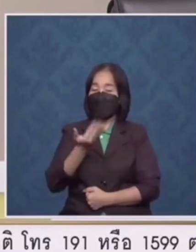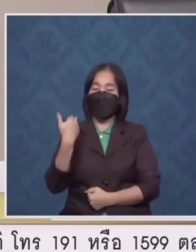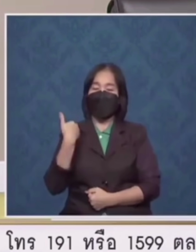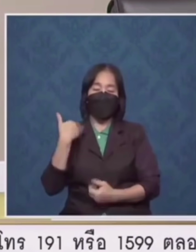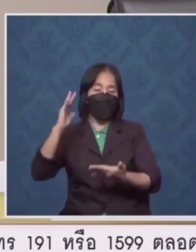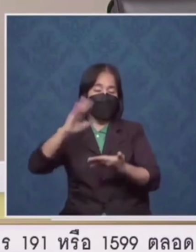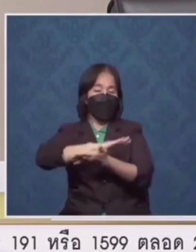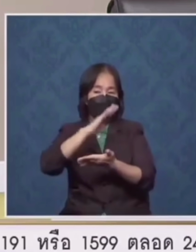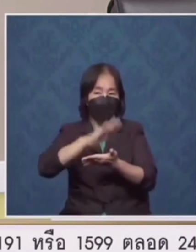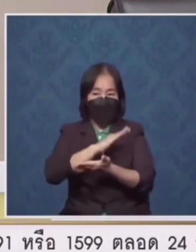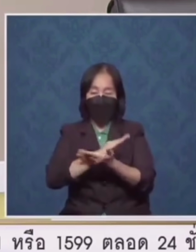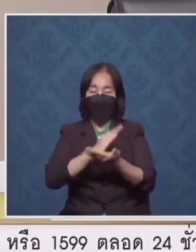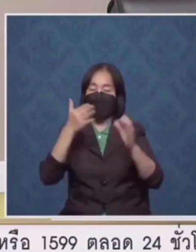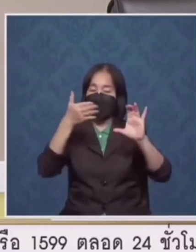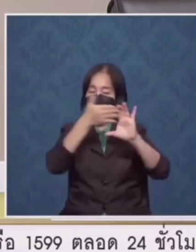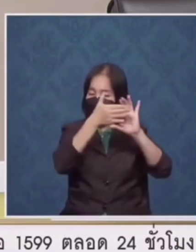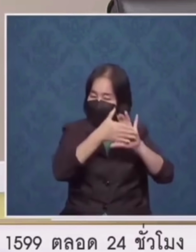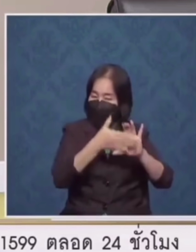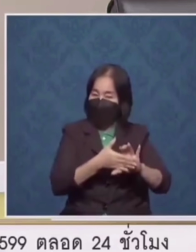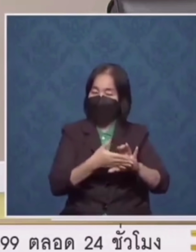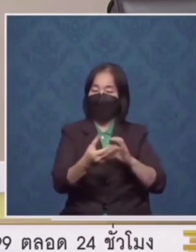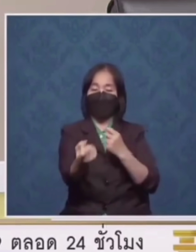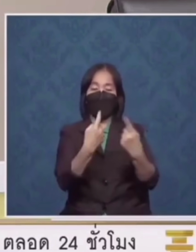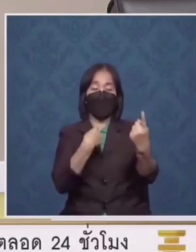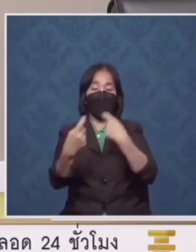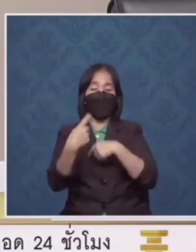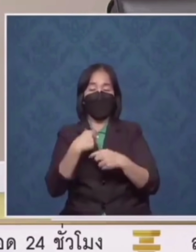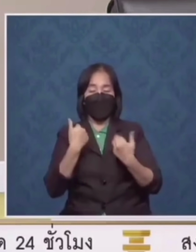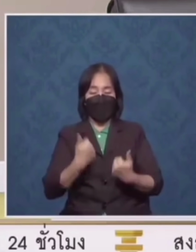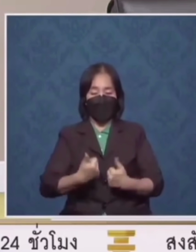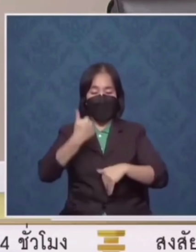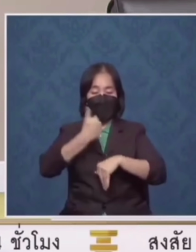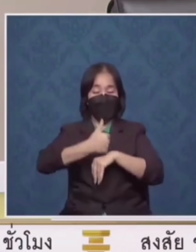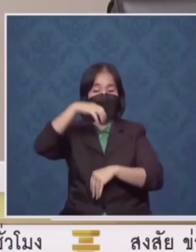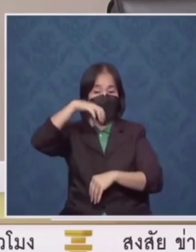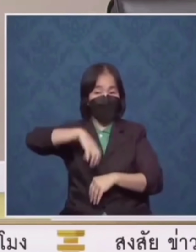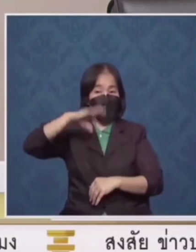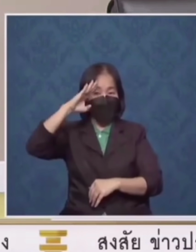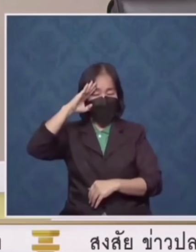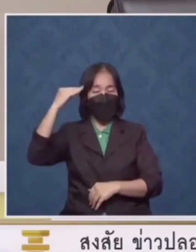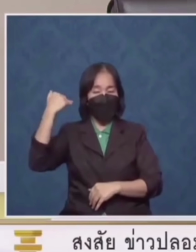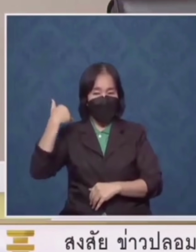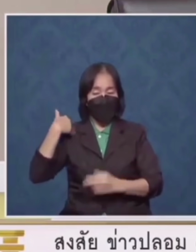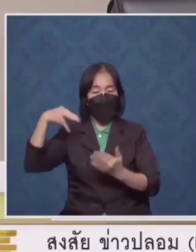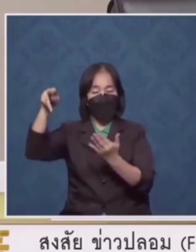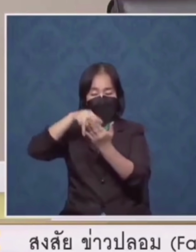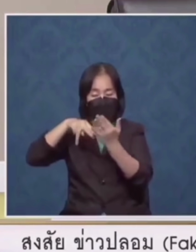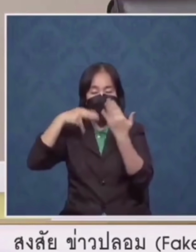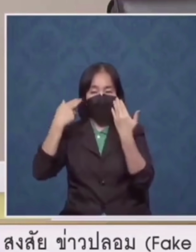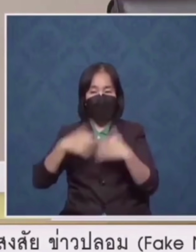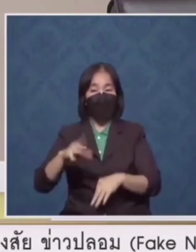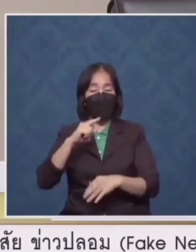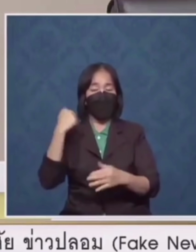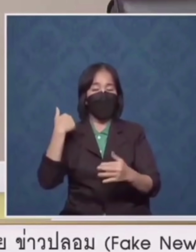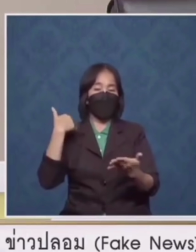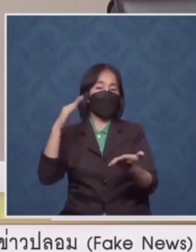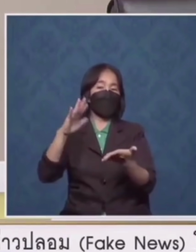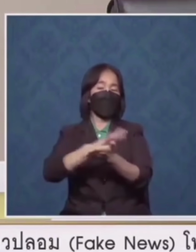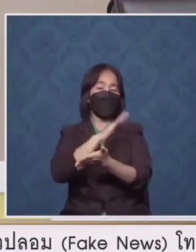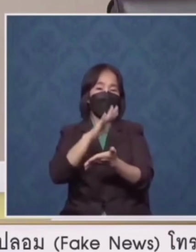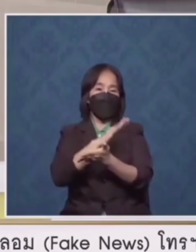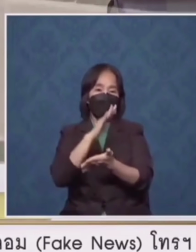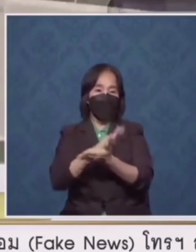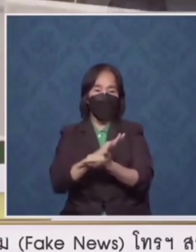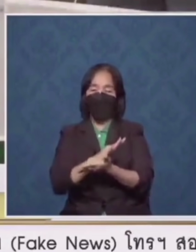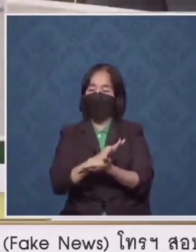ะครับมาอภิปรายนั้นหน่วยกองทัพก็ได้ดำเนินการตรวจสอบเบื้องต้นพบว่ามีเอกสารนะไ